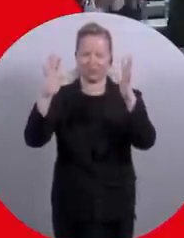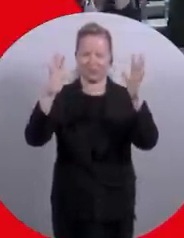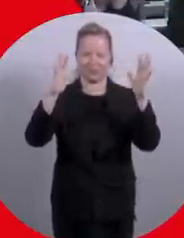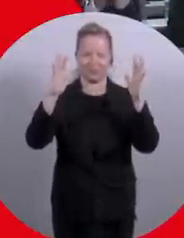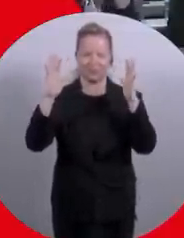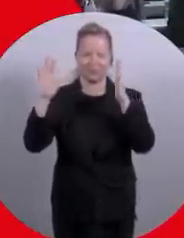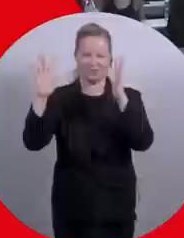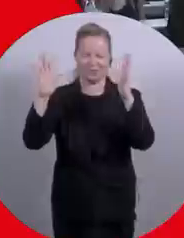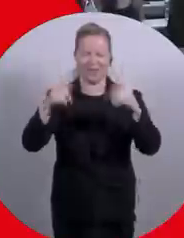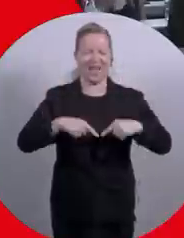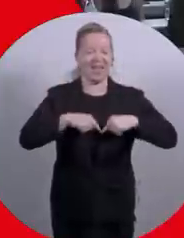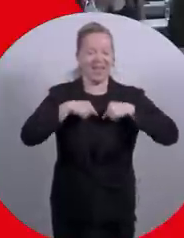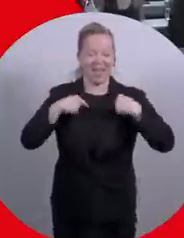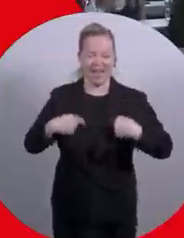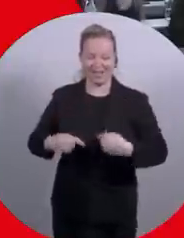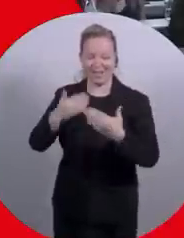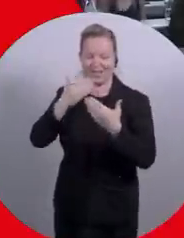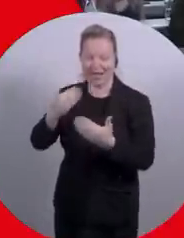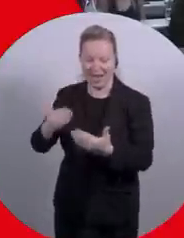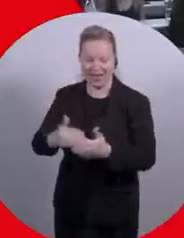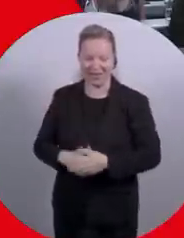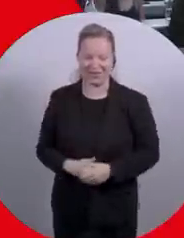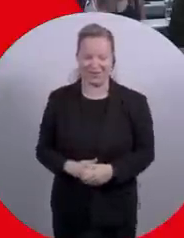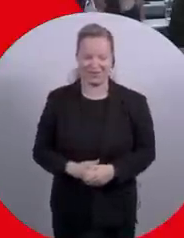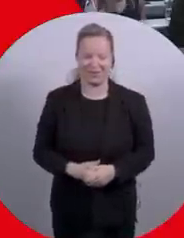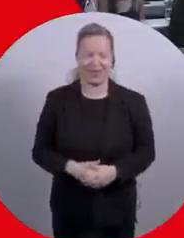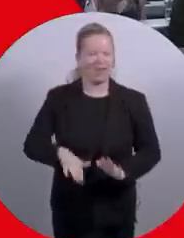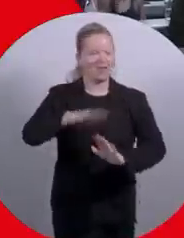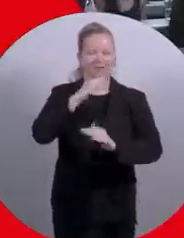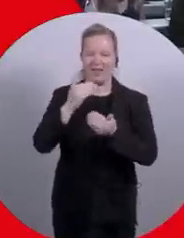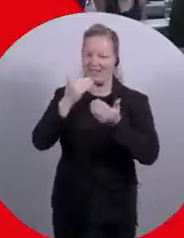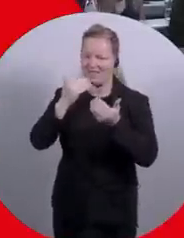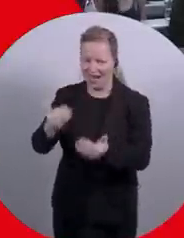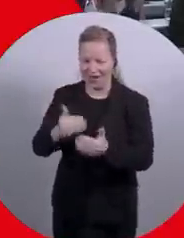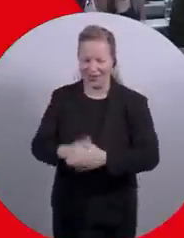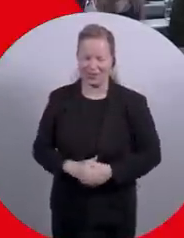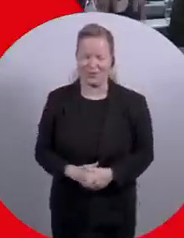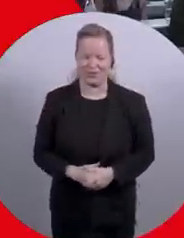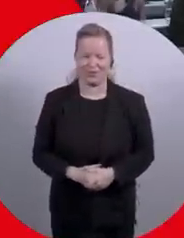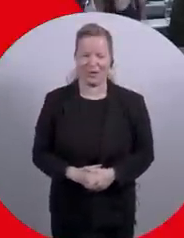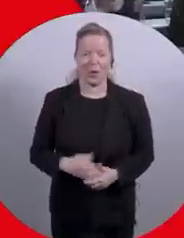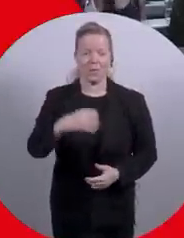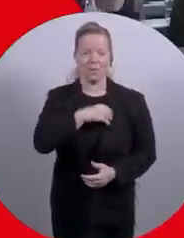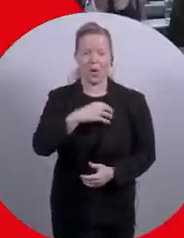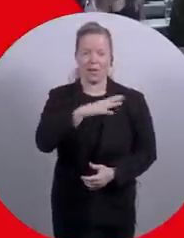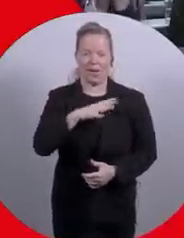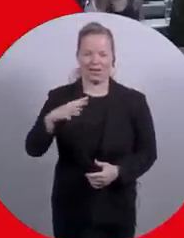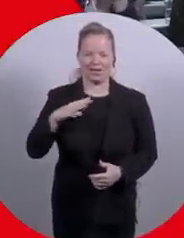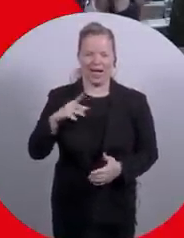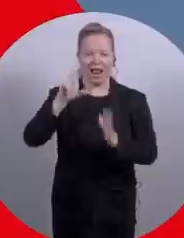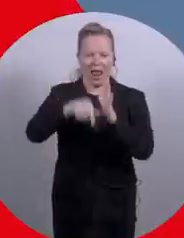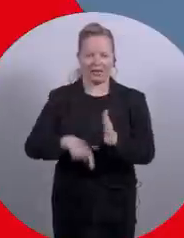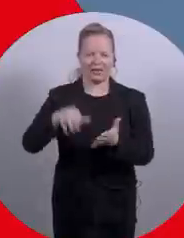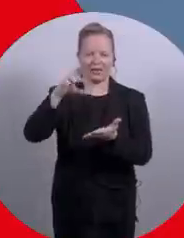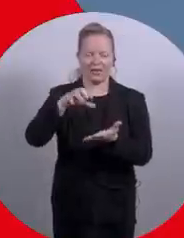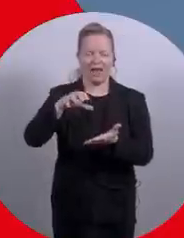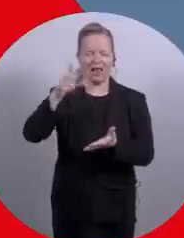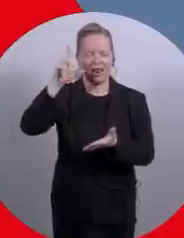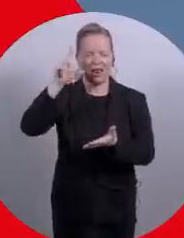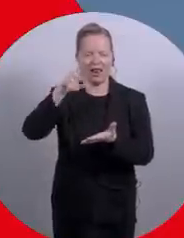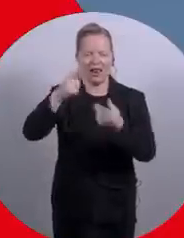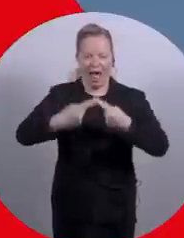herzlichen Dank vielmals Bürgermeister der Landeshauptstadt